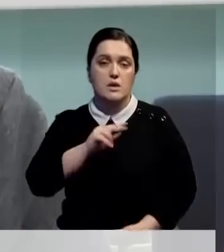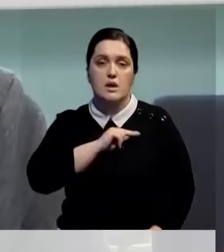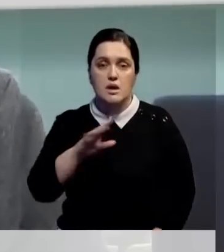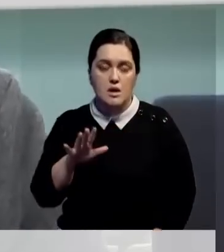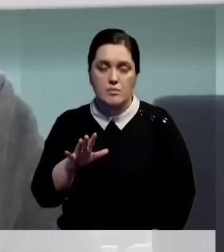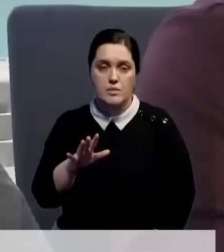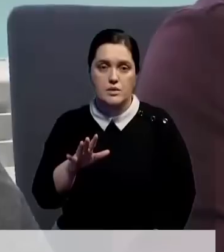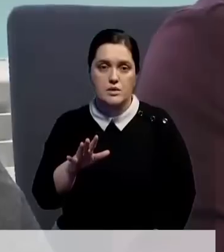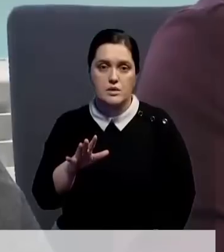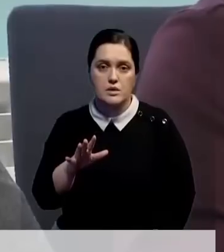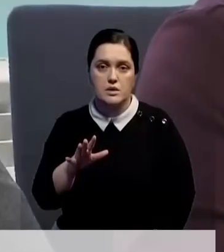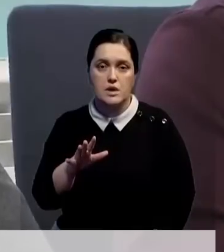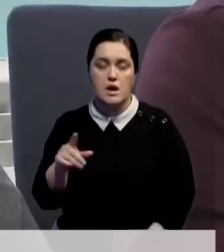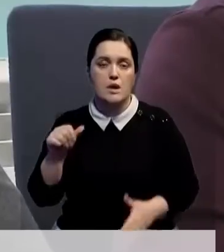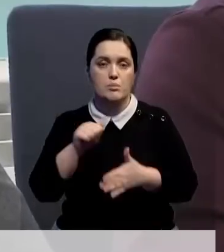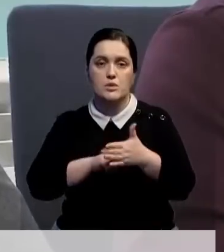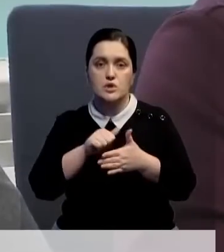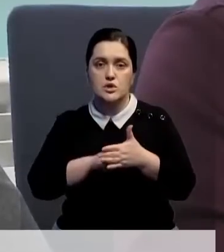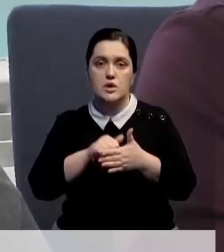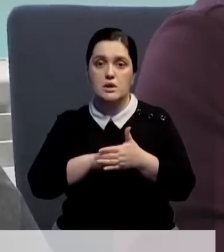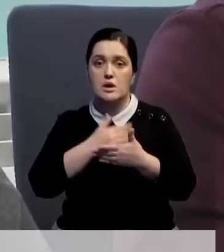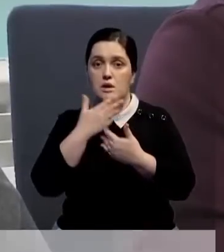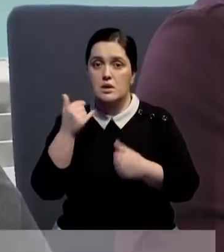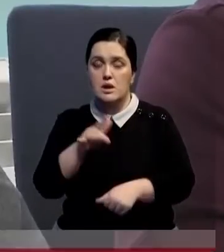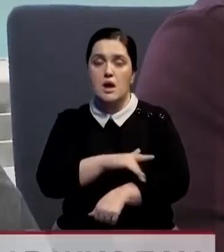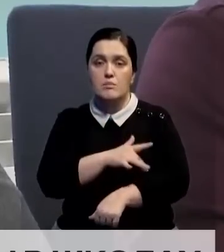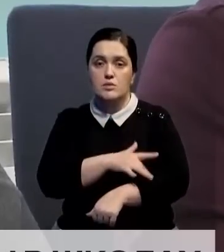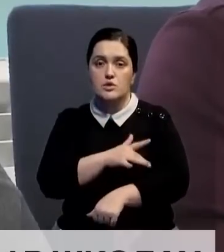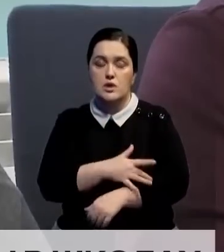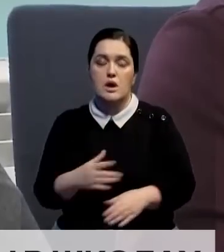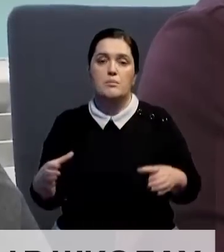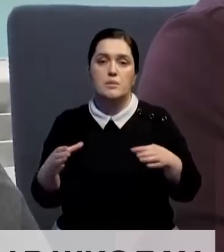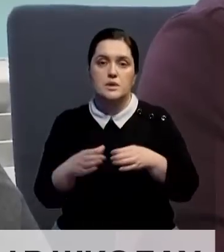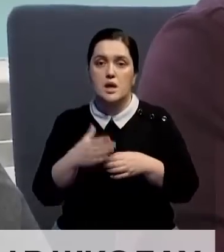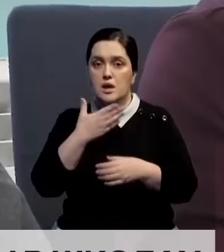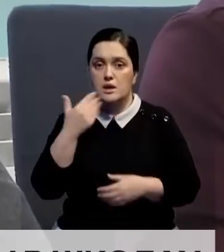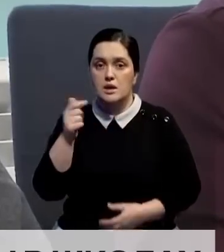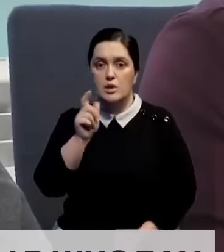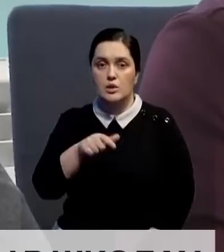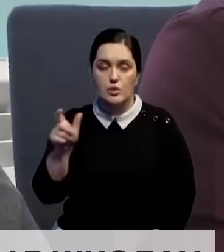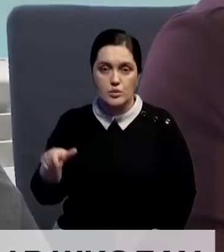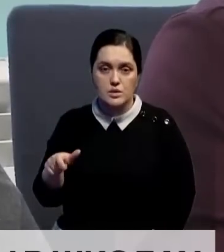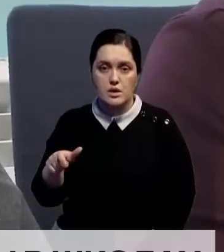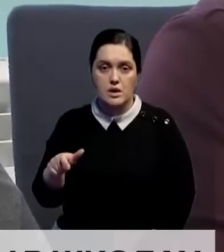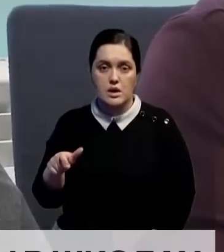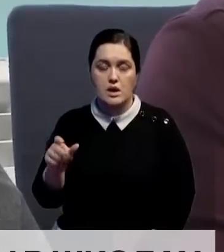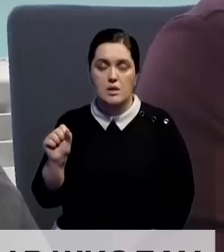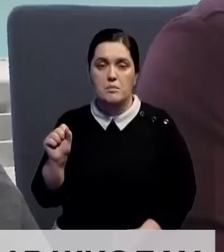как должны работать. Основная причина – это нет обслуживающего персонала. То есть нет людей, которые могли